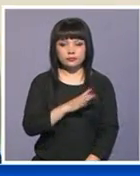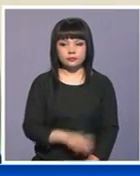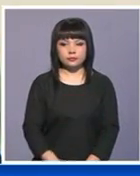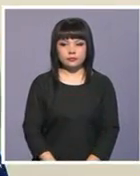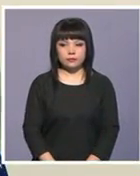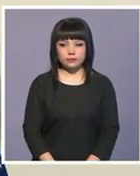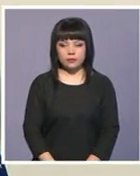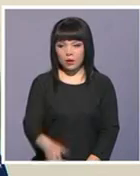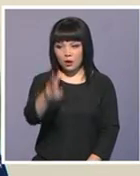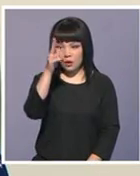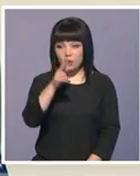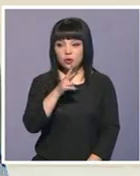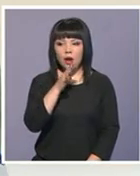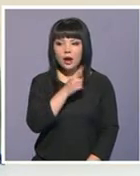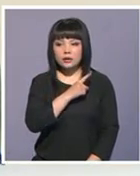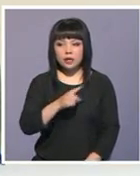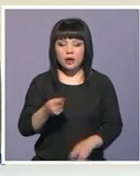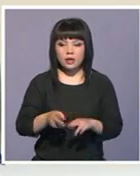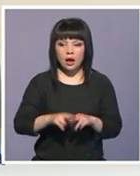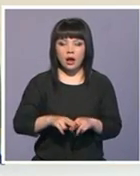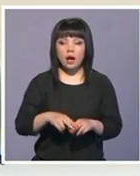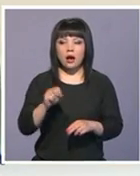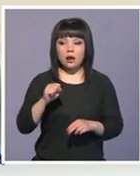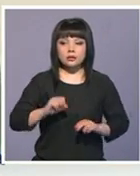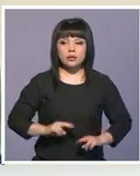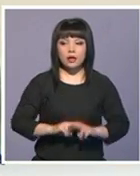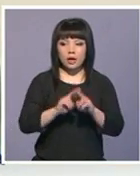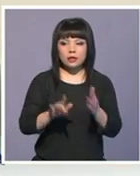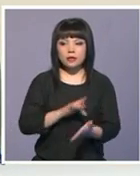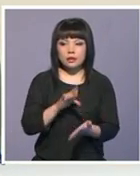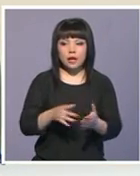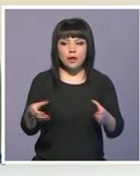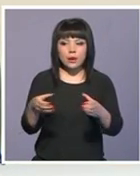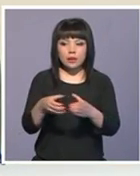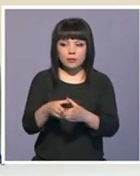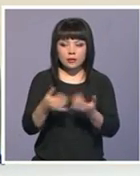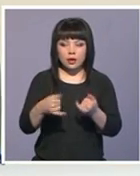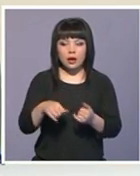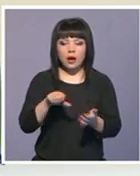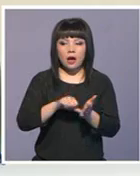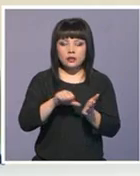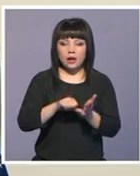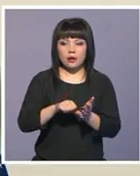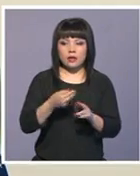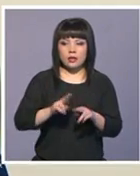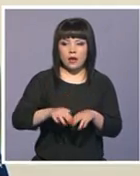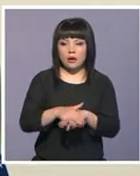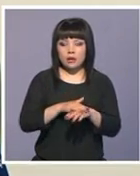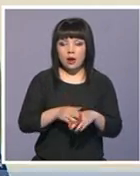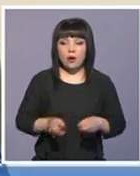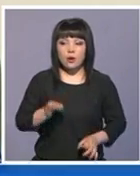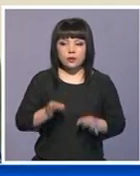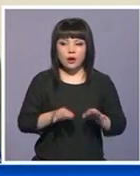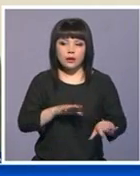Ағымдағы жылдың 3 айы ішінде Астаналық департаментпен аталған салада жемқорлық қылмыстары бойынша 6 қылмыстық іс қозғалды. Өткен